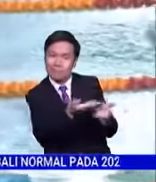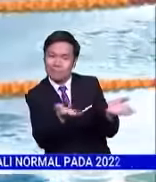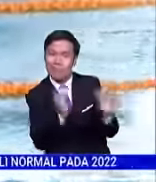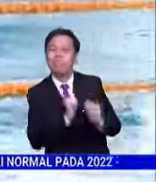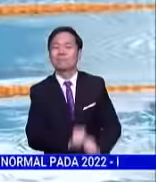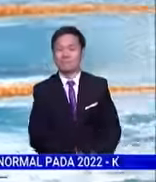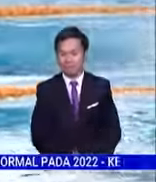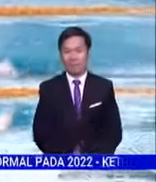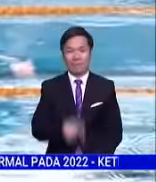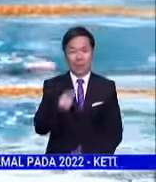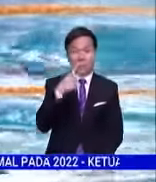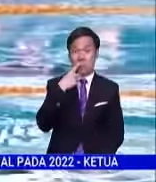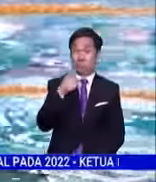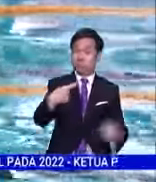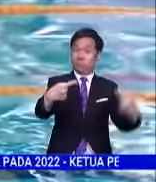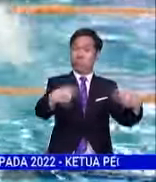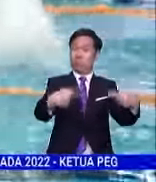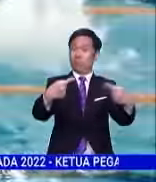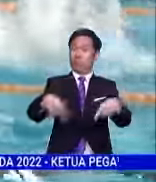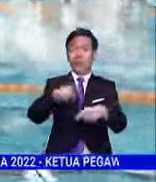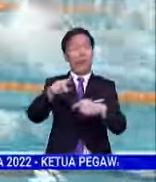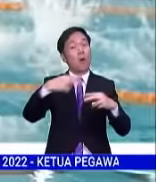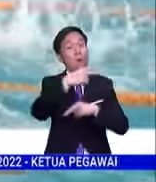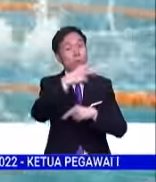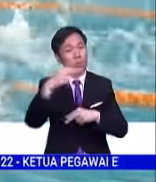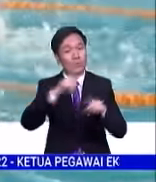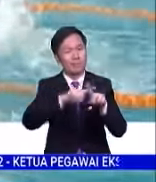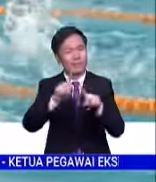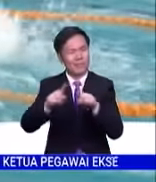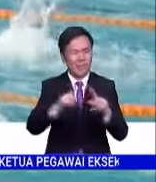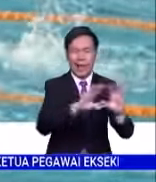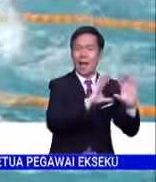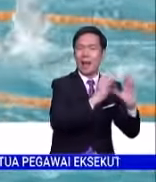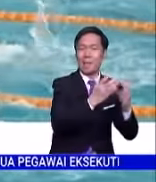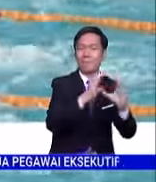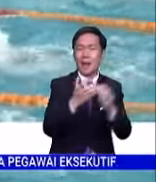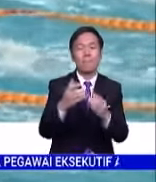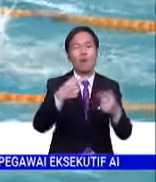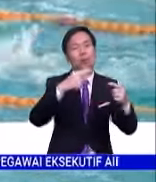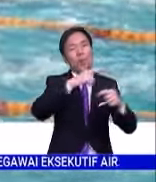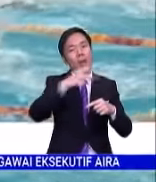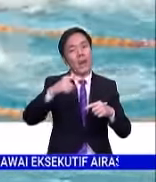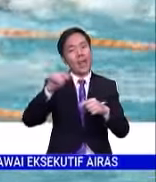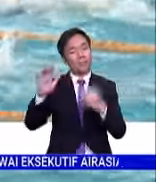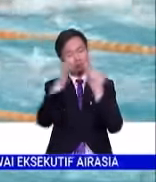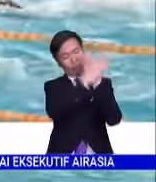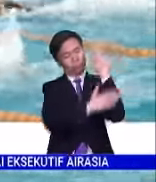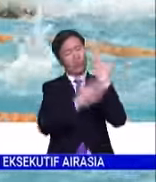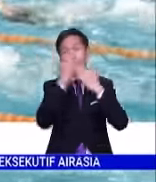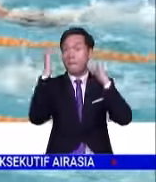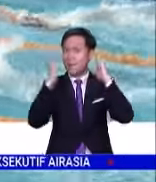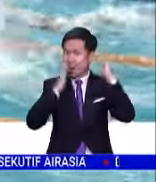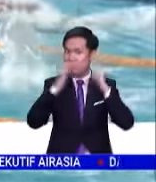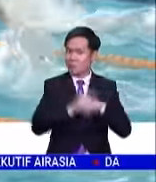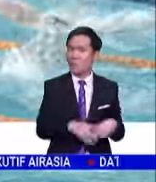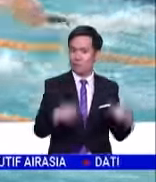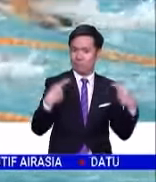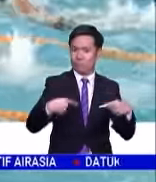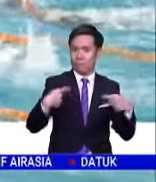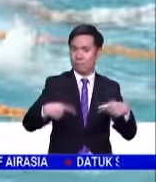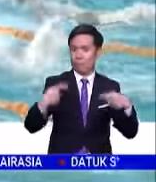Menurut beliau, menerusi penganjuran tersebut, perenang daripada pelbagai kelab renang tempatan di seluruh negara akan bersaing sekaligus memberi peluang